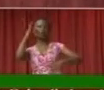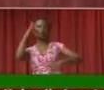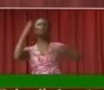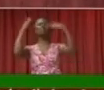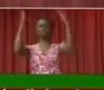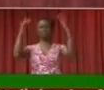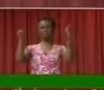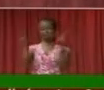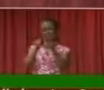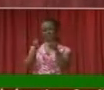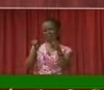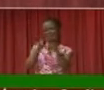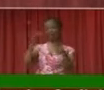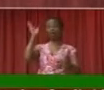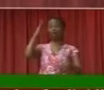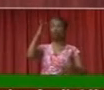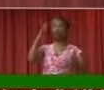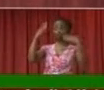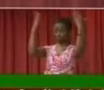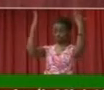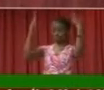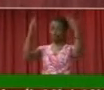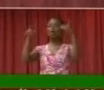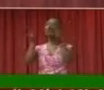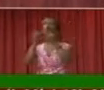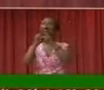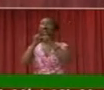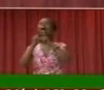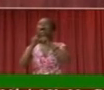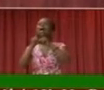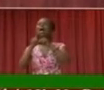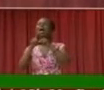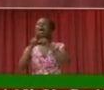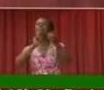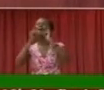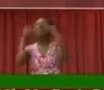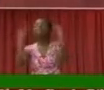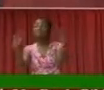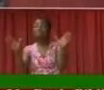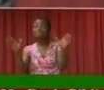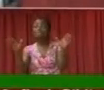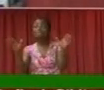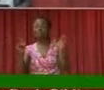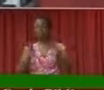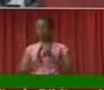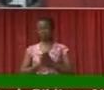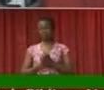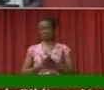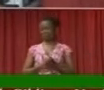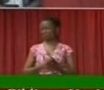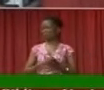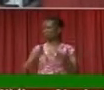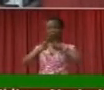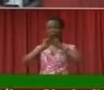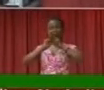Parce que même cette connaissance de Dieu, comme nous l'avons dit tout à l'heure, n'est pas un fait